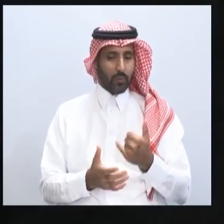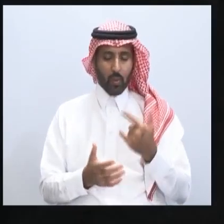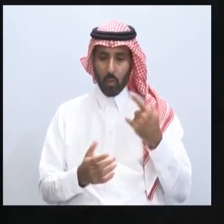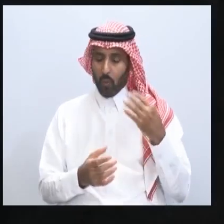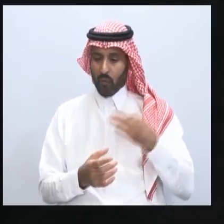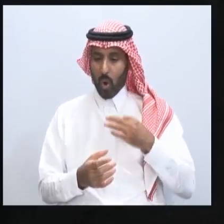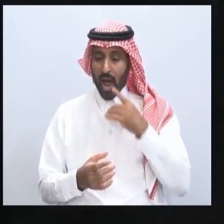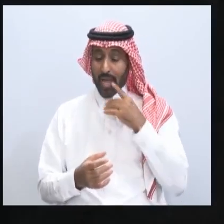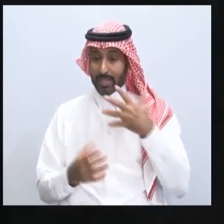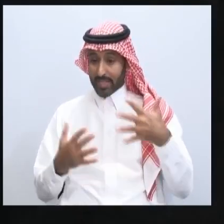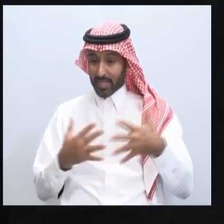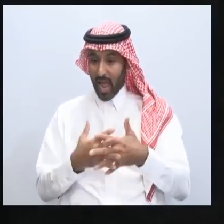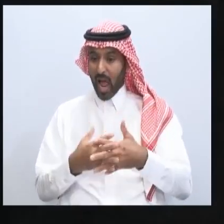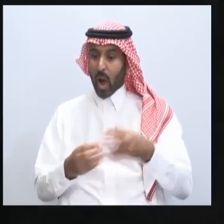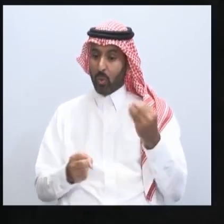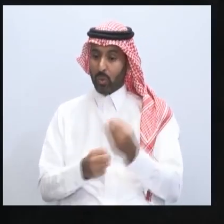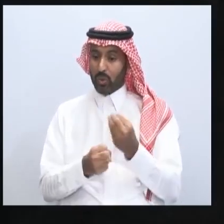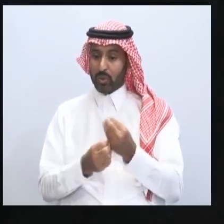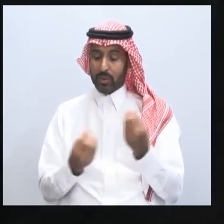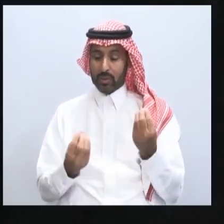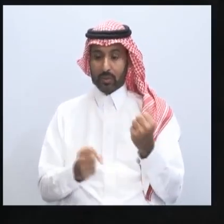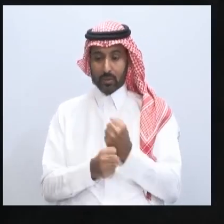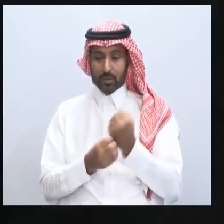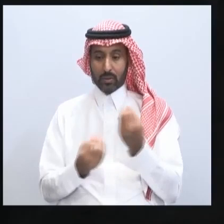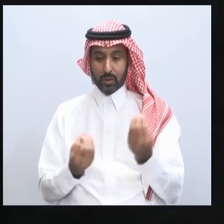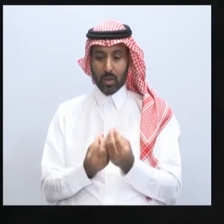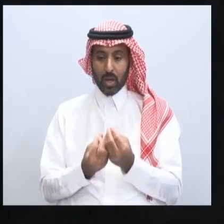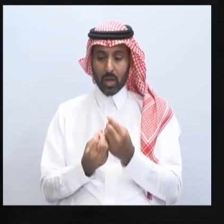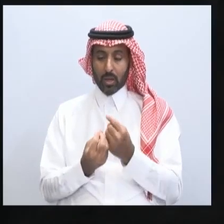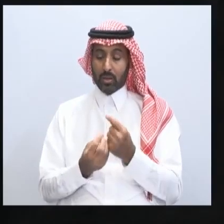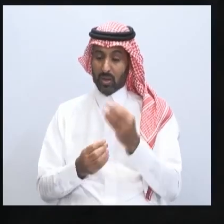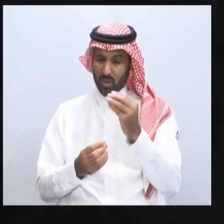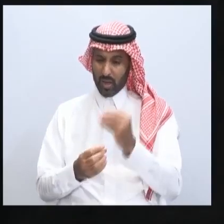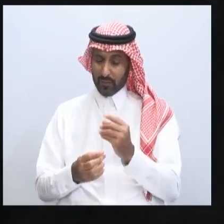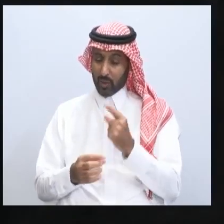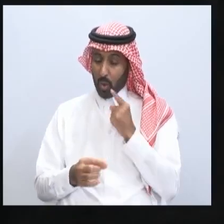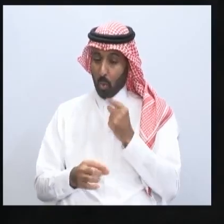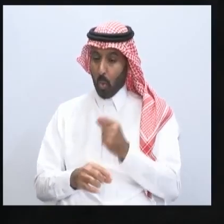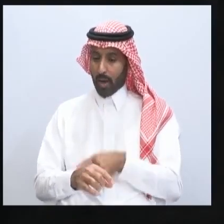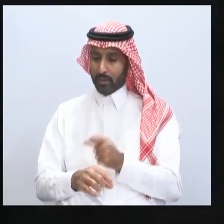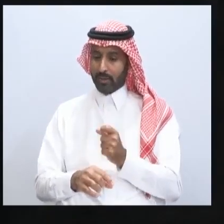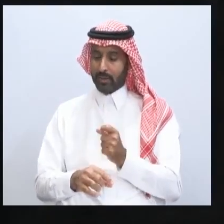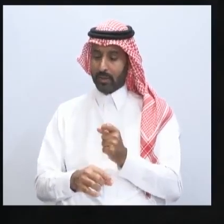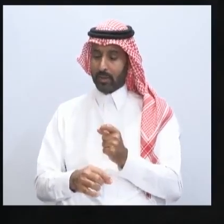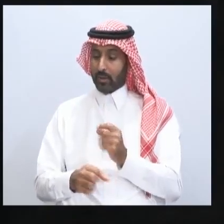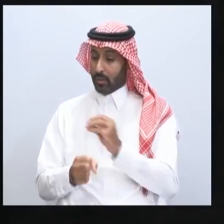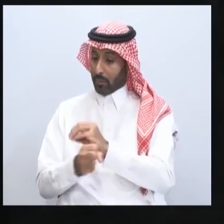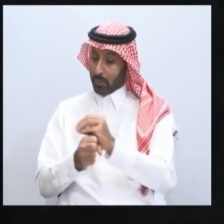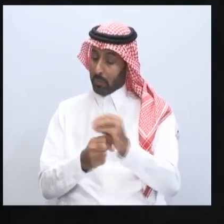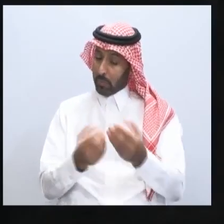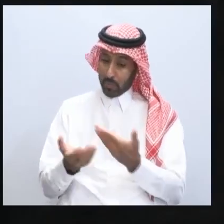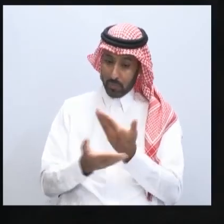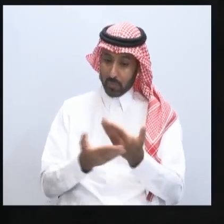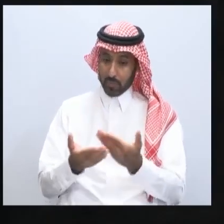التعاون برايكم بارك الله فيكم توفيرا للوقت ايضا تبادل الخبرات